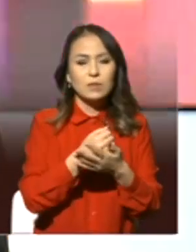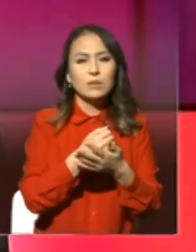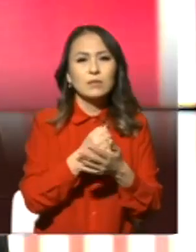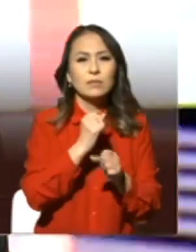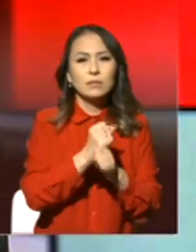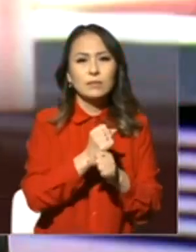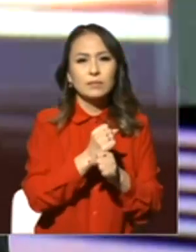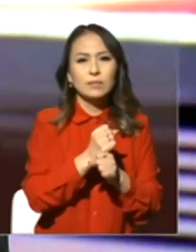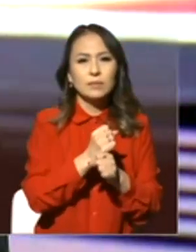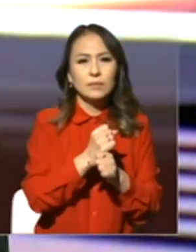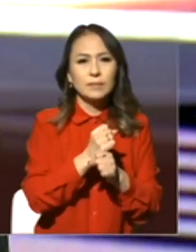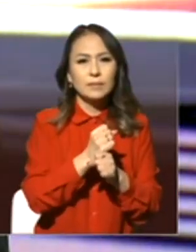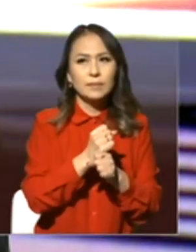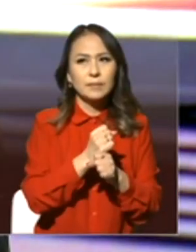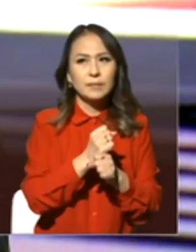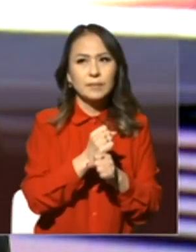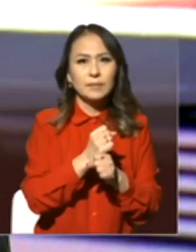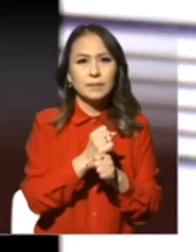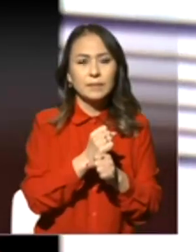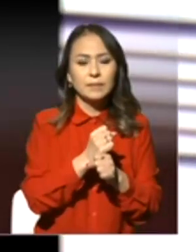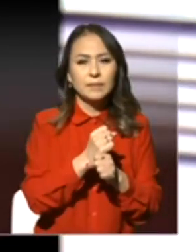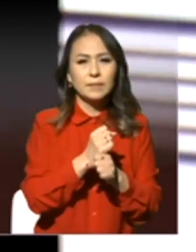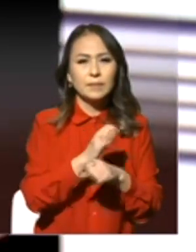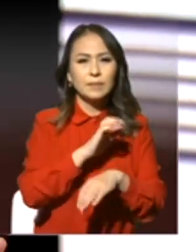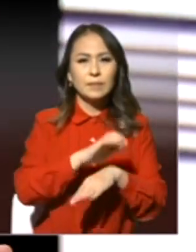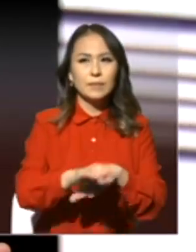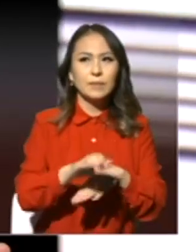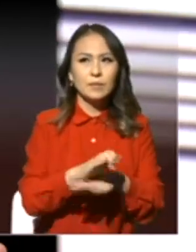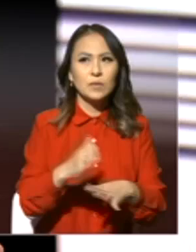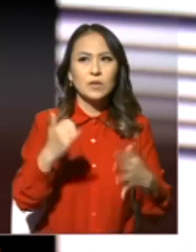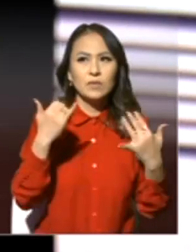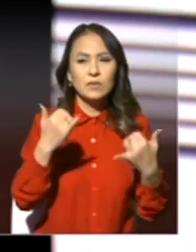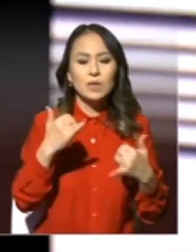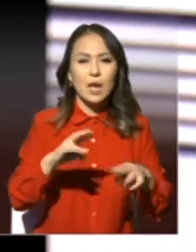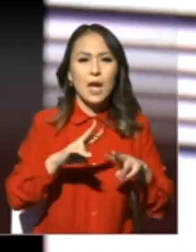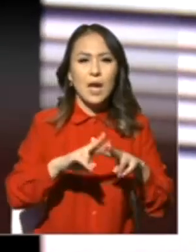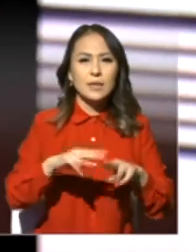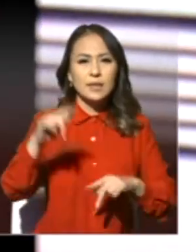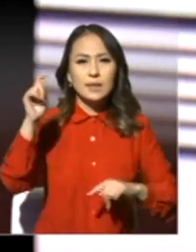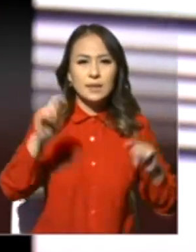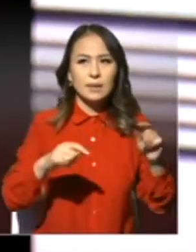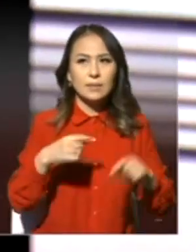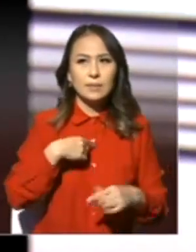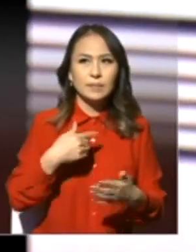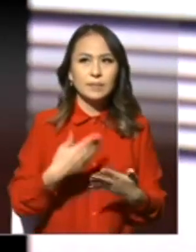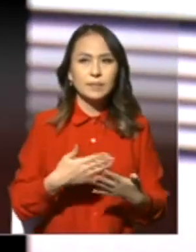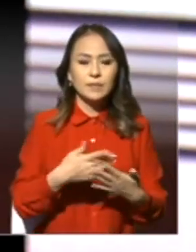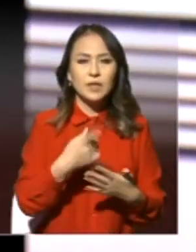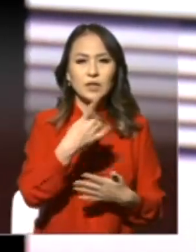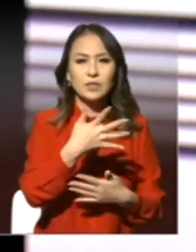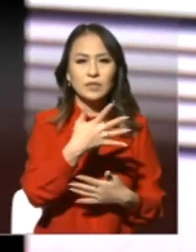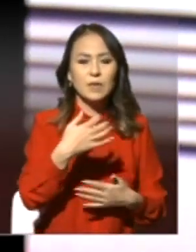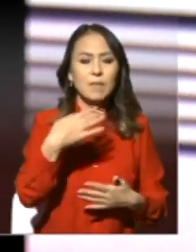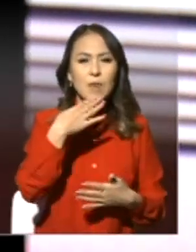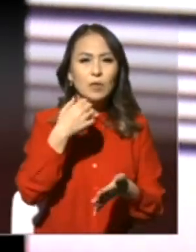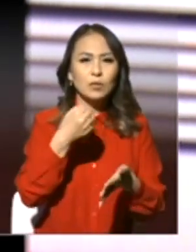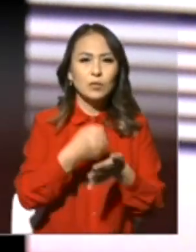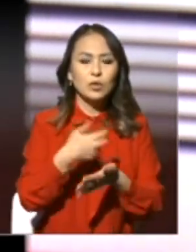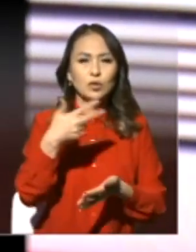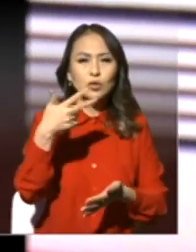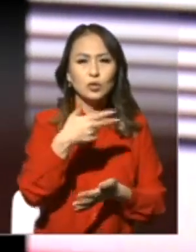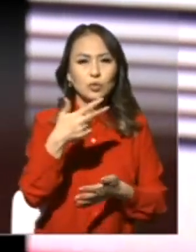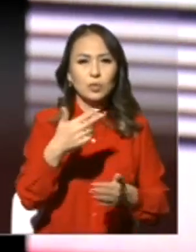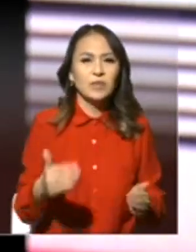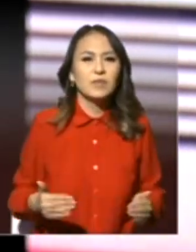жаңағыдай өнімдерімізді, осы бүгінгі Астанаға келем дегенше, неге мысалға 1500-нің еті бізге 3000 екі есе